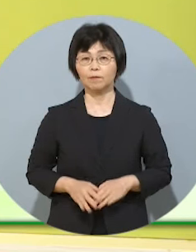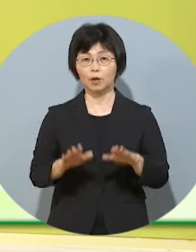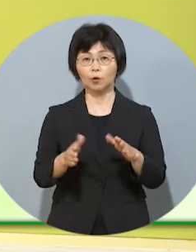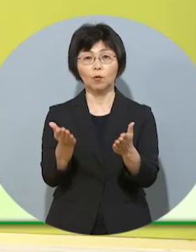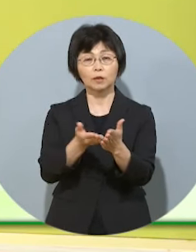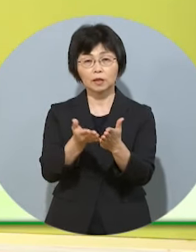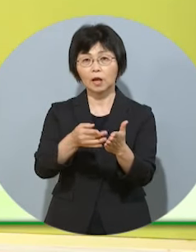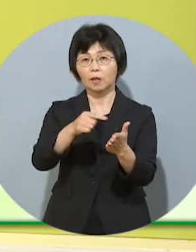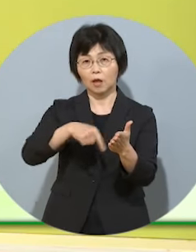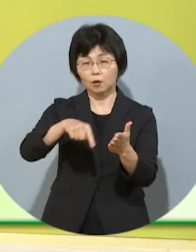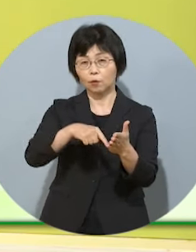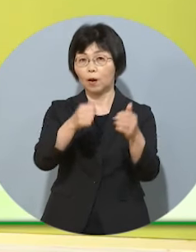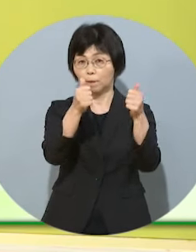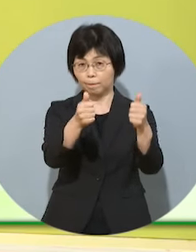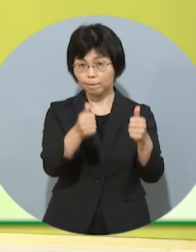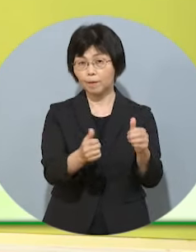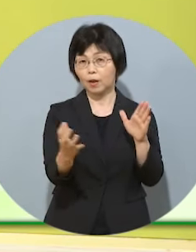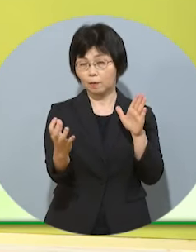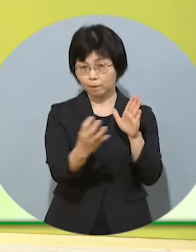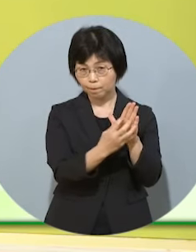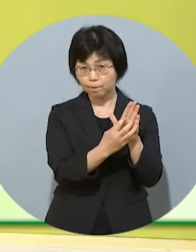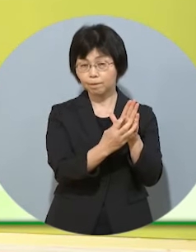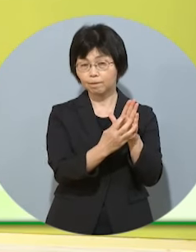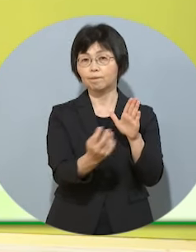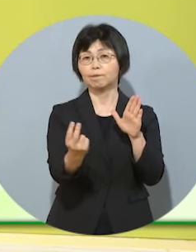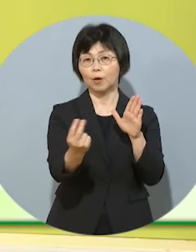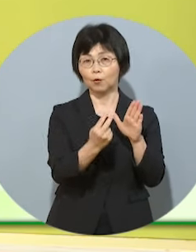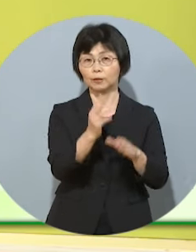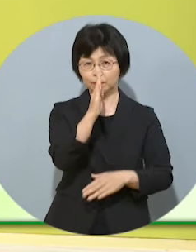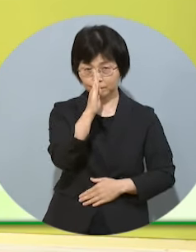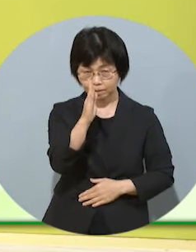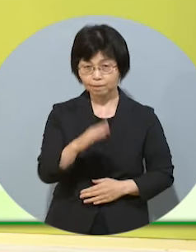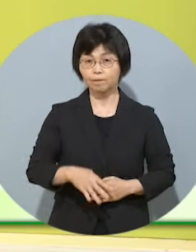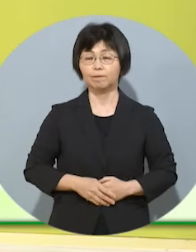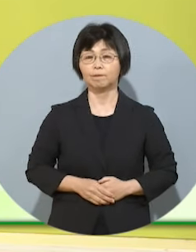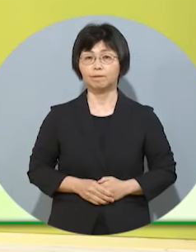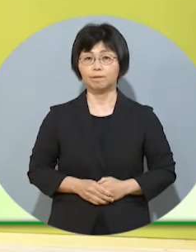今日お伝えした内容は番組のホームページにアップしていますのでご活用